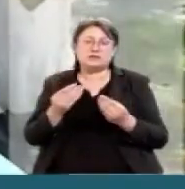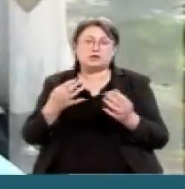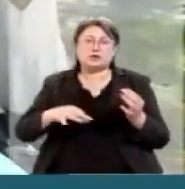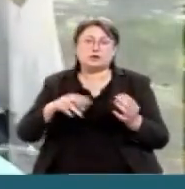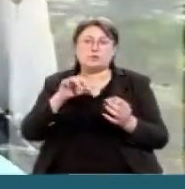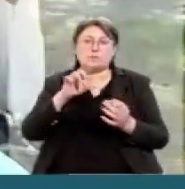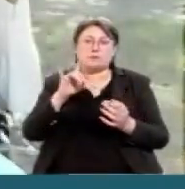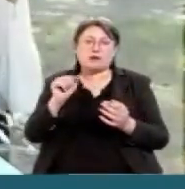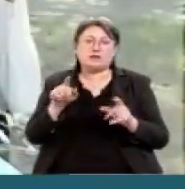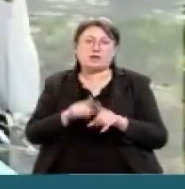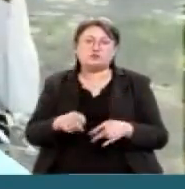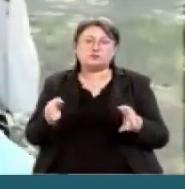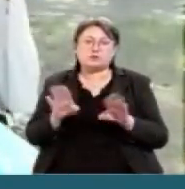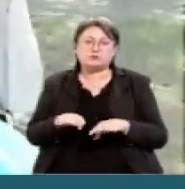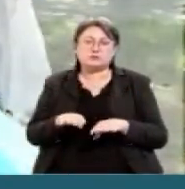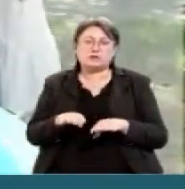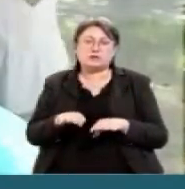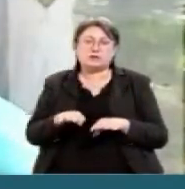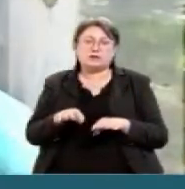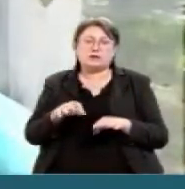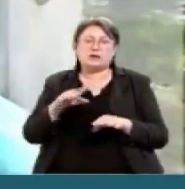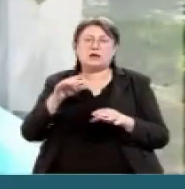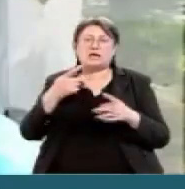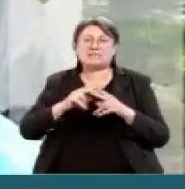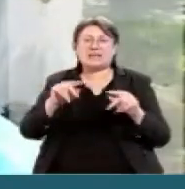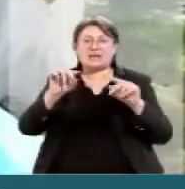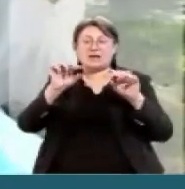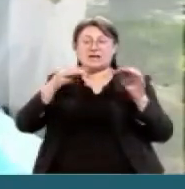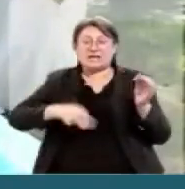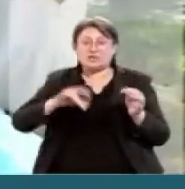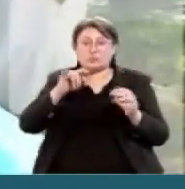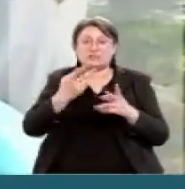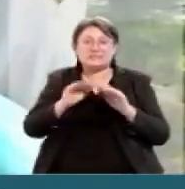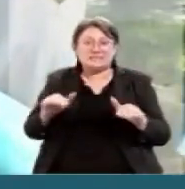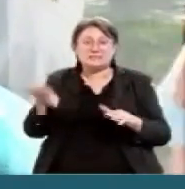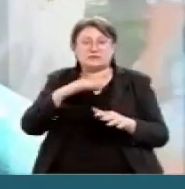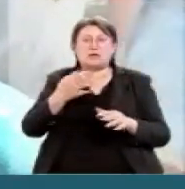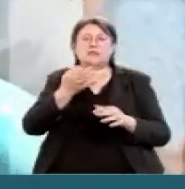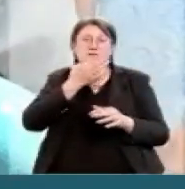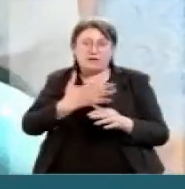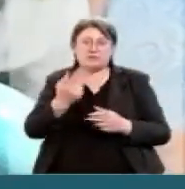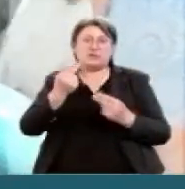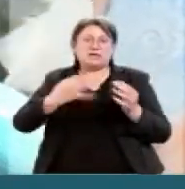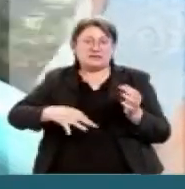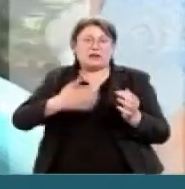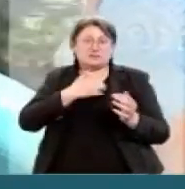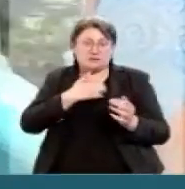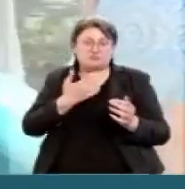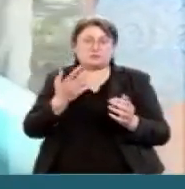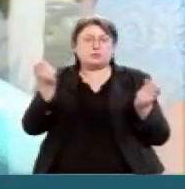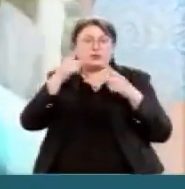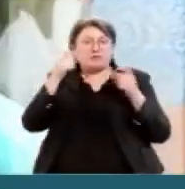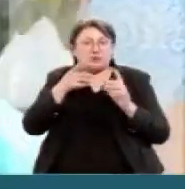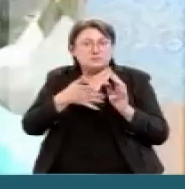домбра также остается инструментом, на который дети хотят играть, больше хотят узнавать об